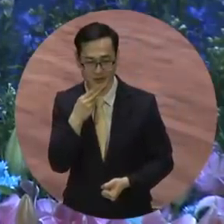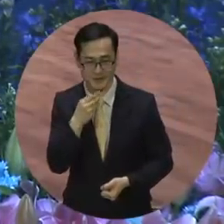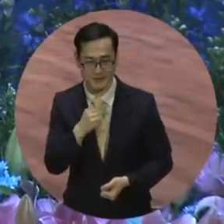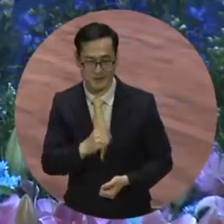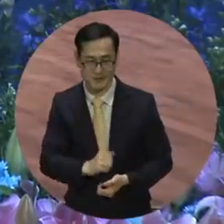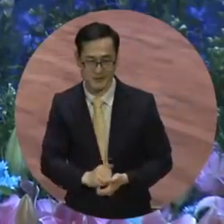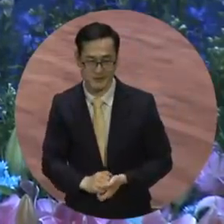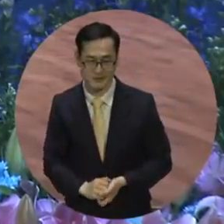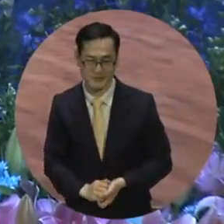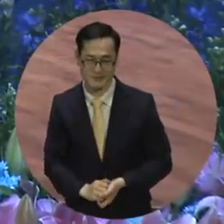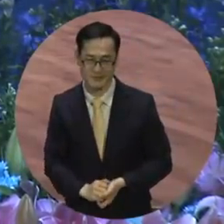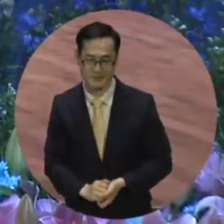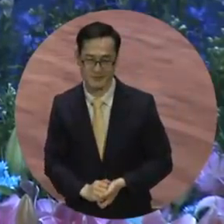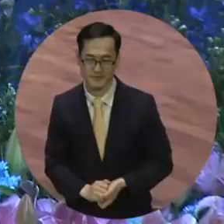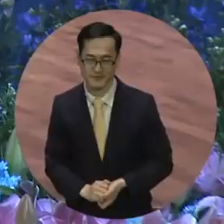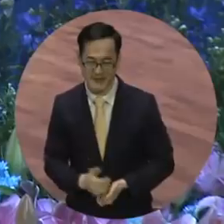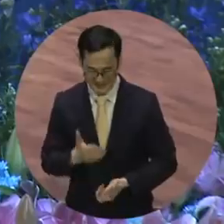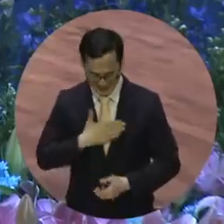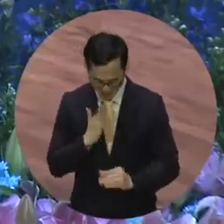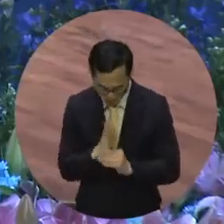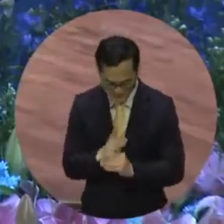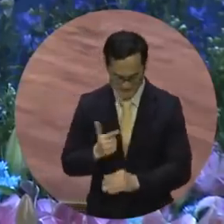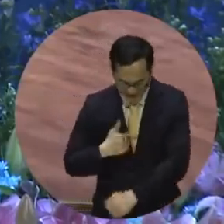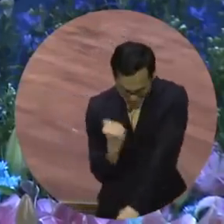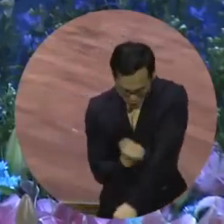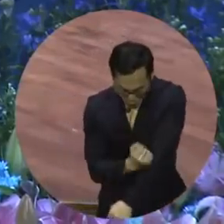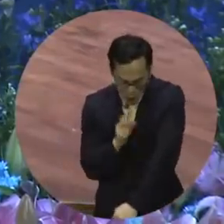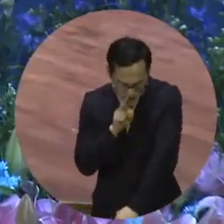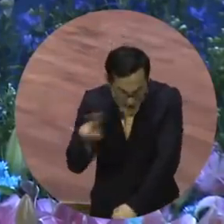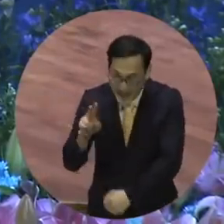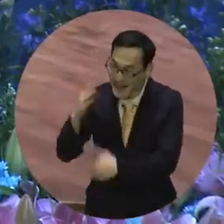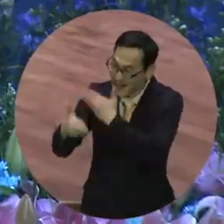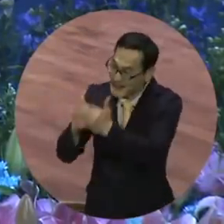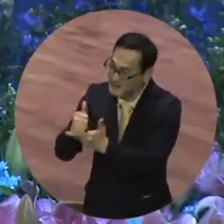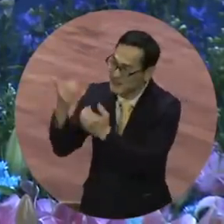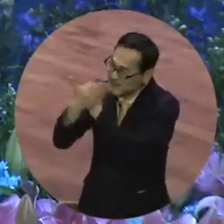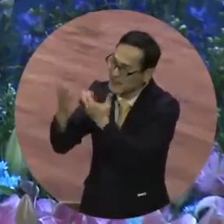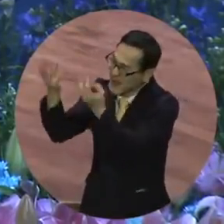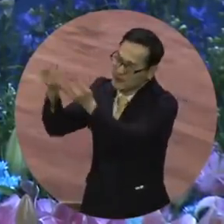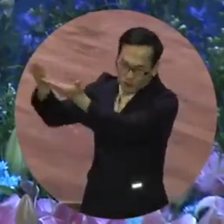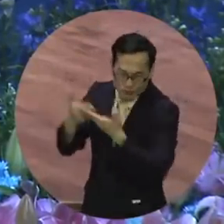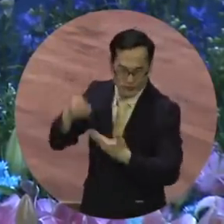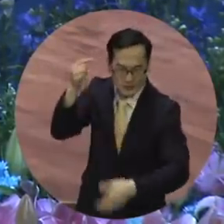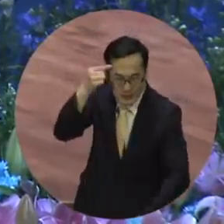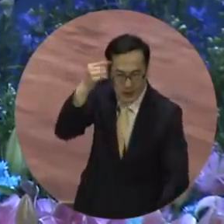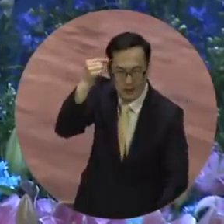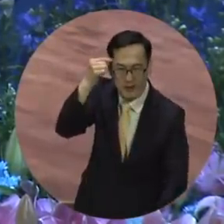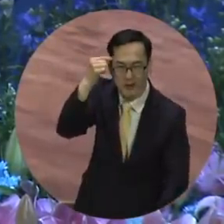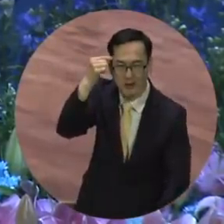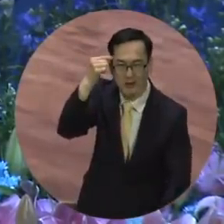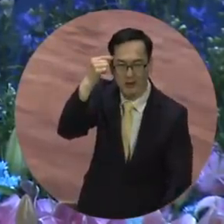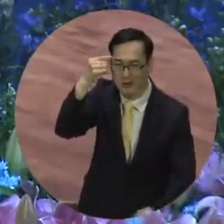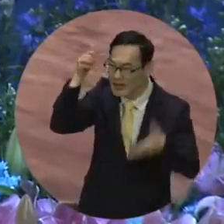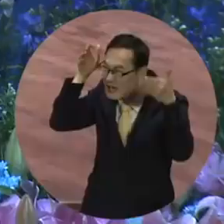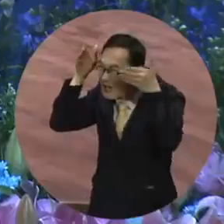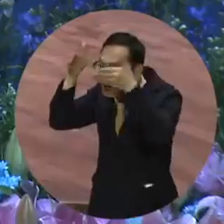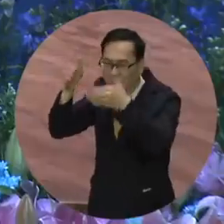이 자기 의로 사는 사람들 참 희한하지요. 그러면 죄를 지으란 말이야. 그 말이